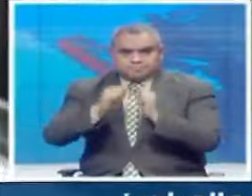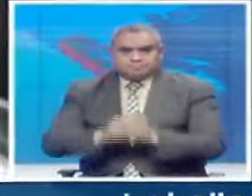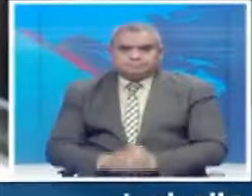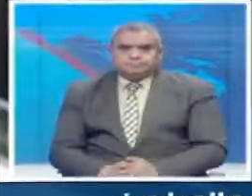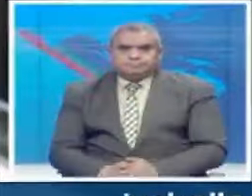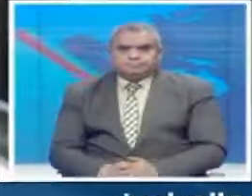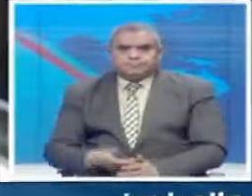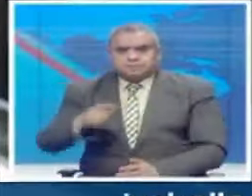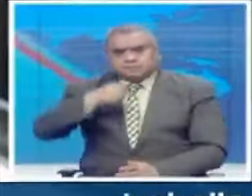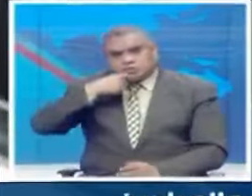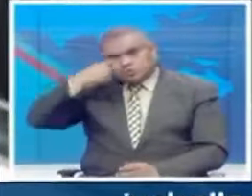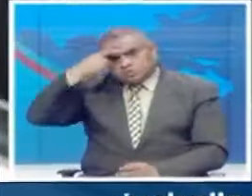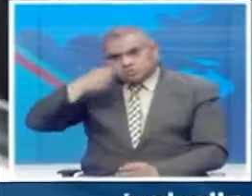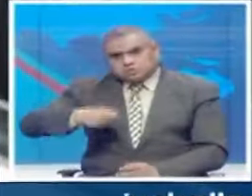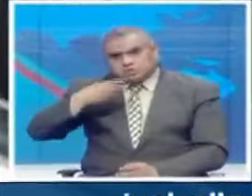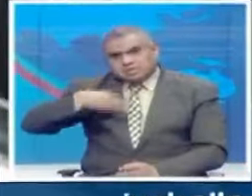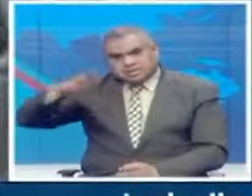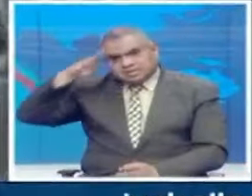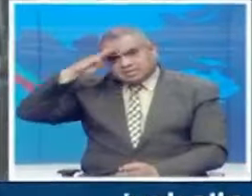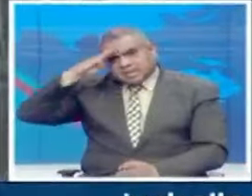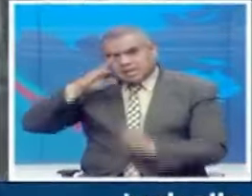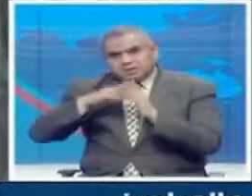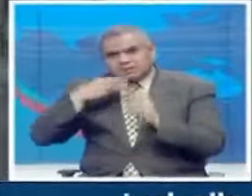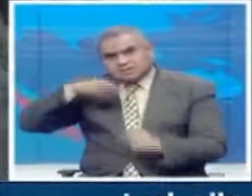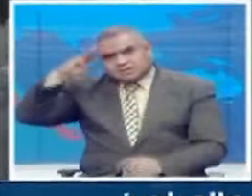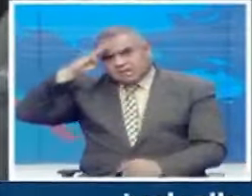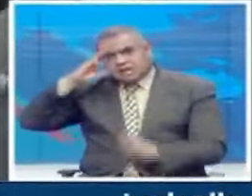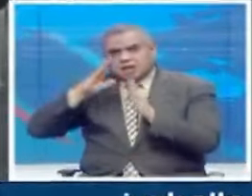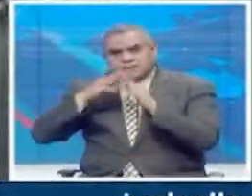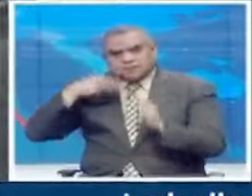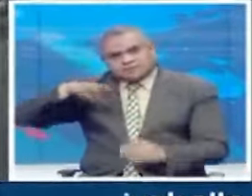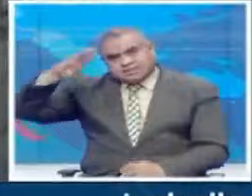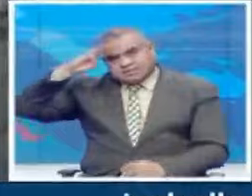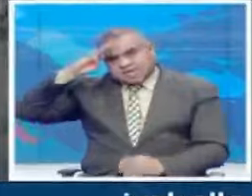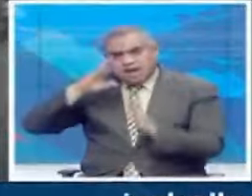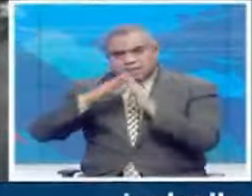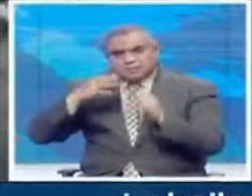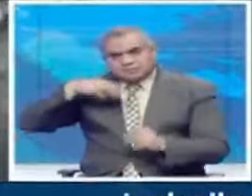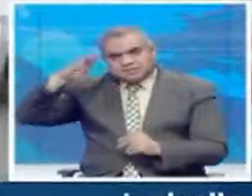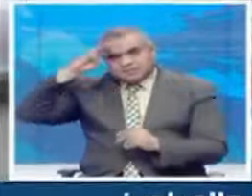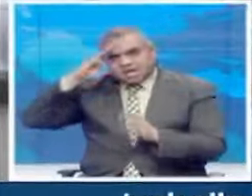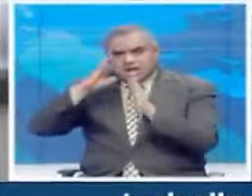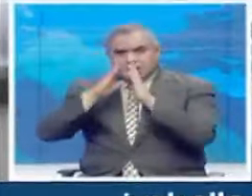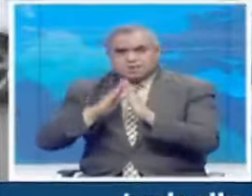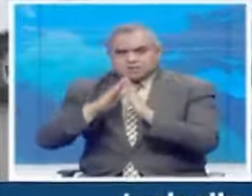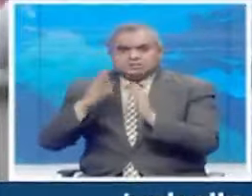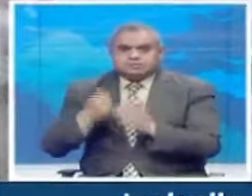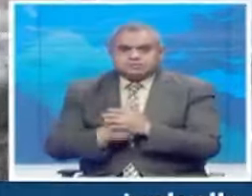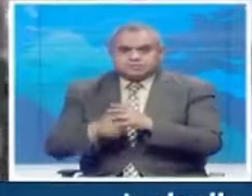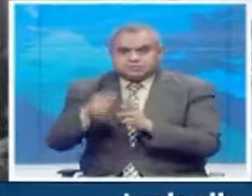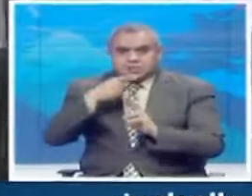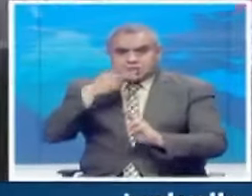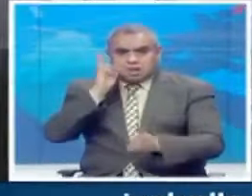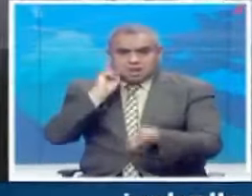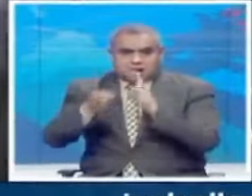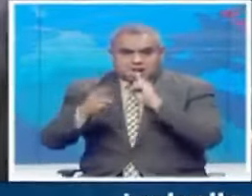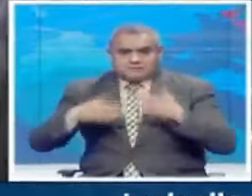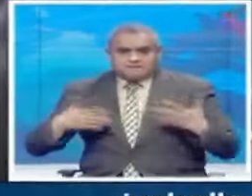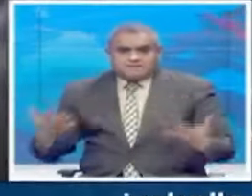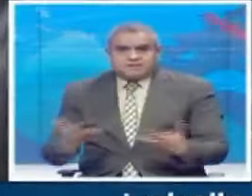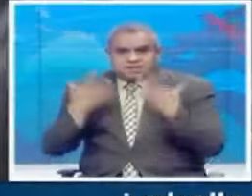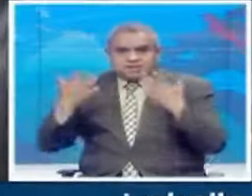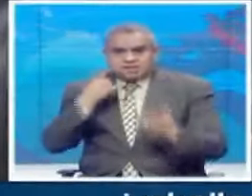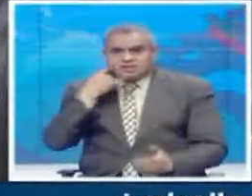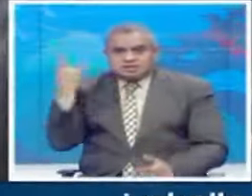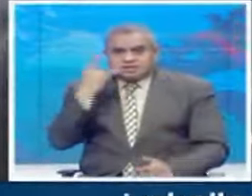كل سنة وانت طيبين. تحيا مصر، تحيا مصر، تحيا مصر، تحيا مصر. مظاهر الاحتفال بعيد الشرطة امتدت إلى